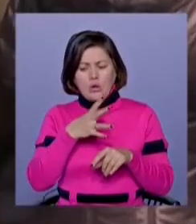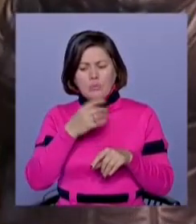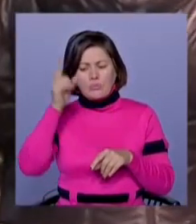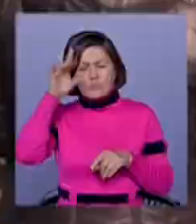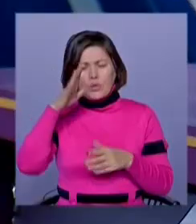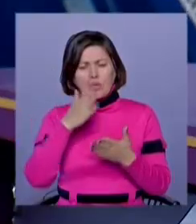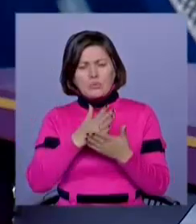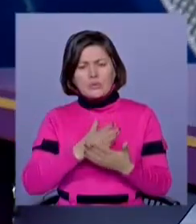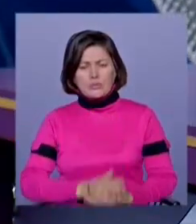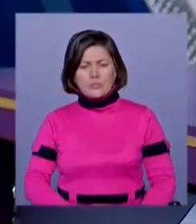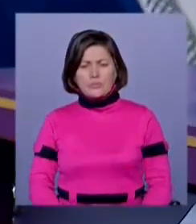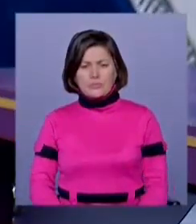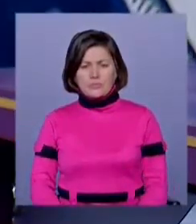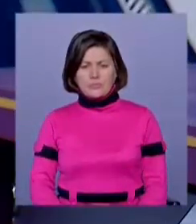белгісі.